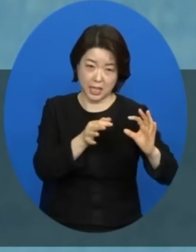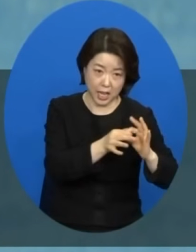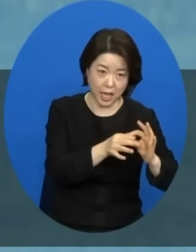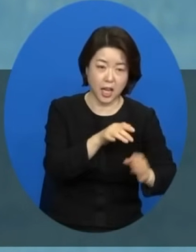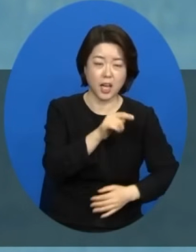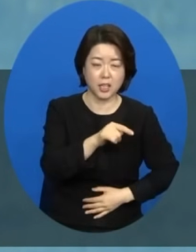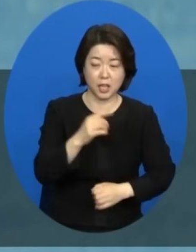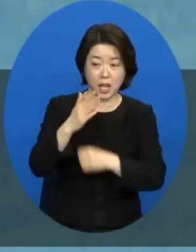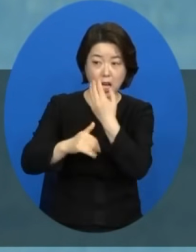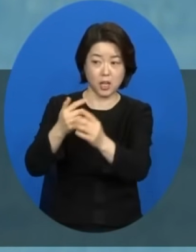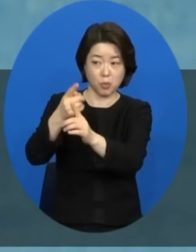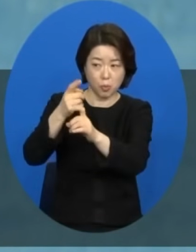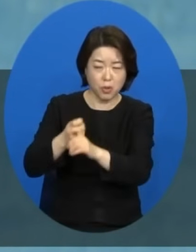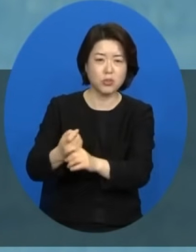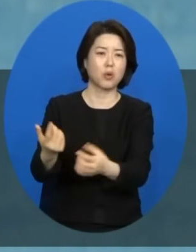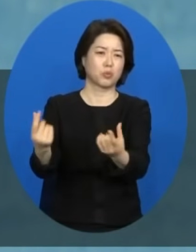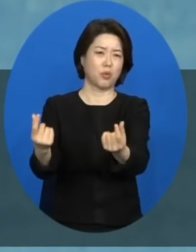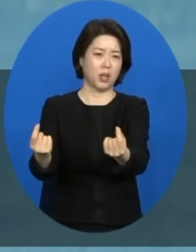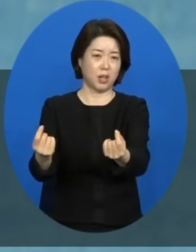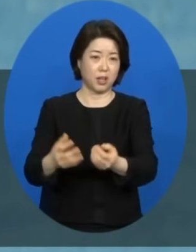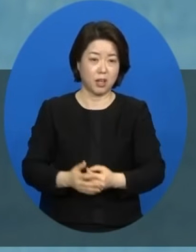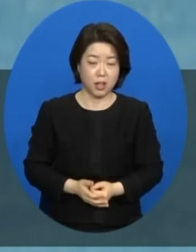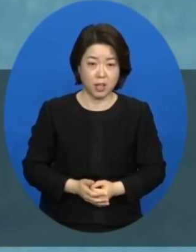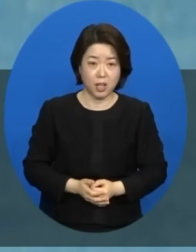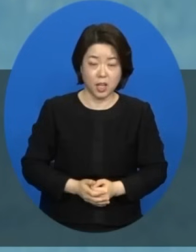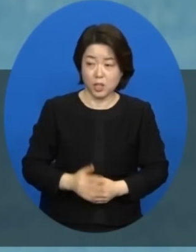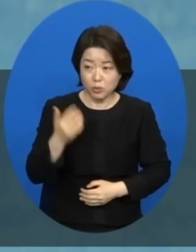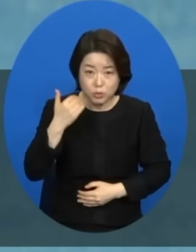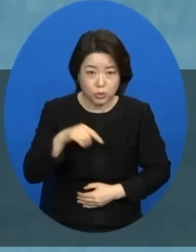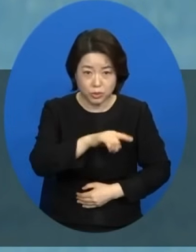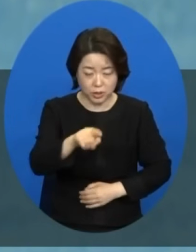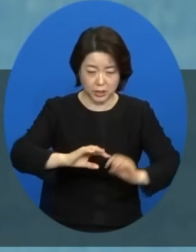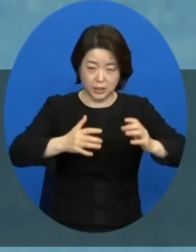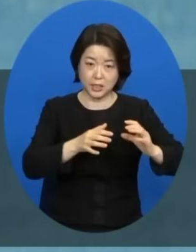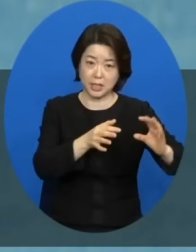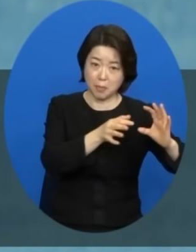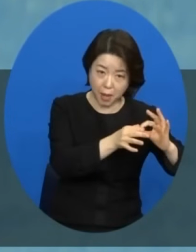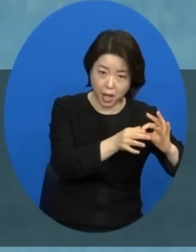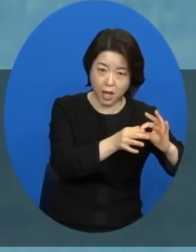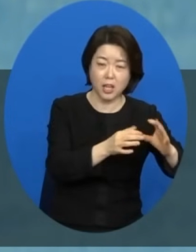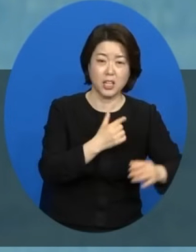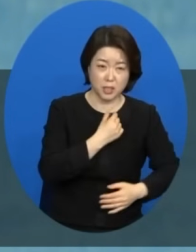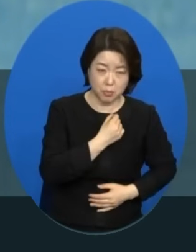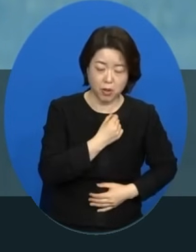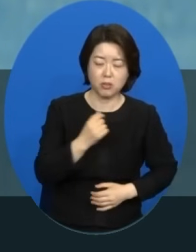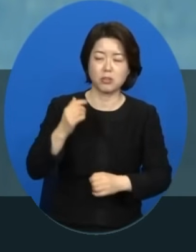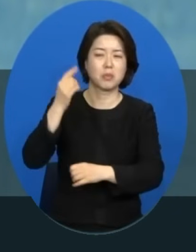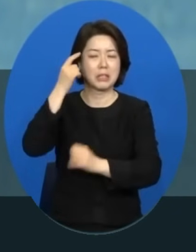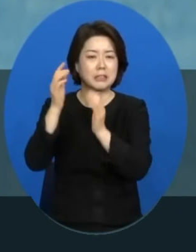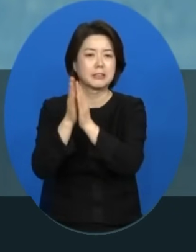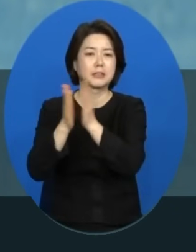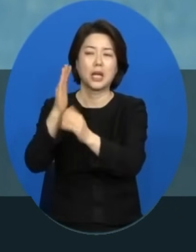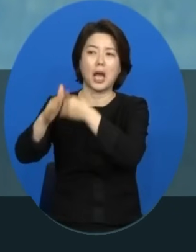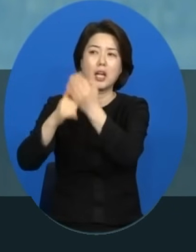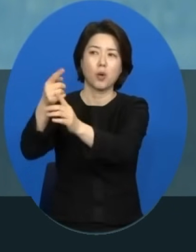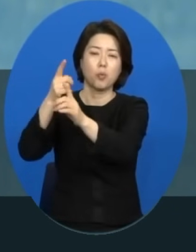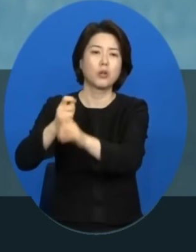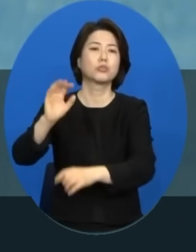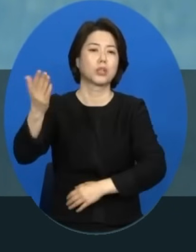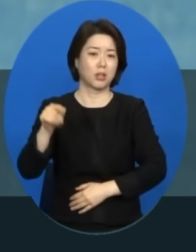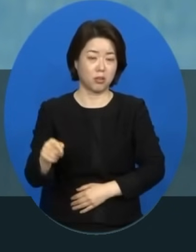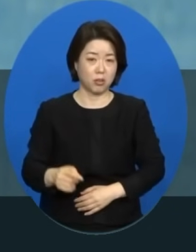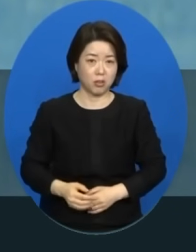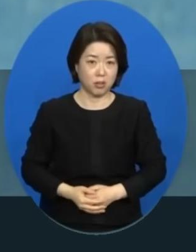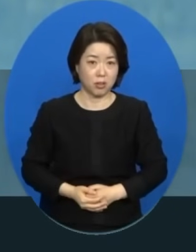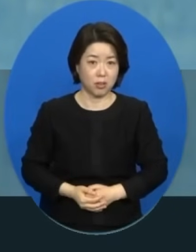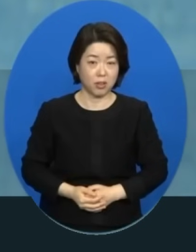알지 못하느냐? 그런즉 누구든지 세상과 벗이 되고자 하면 스스로 하나님과 원수되는 것이니라. 자, 하나님과 원수되는 법